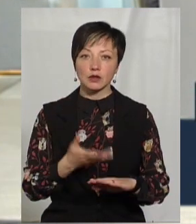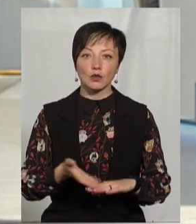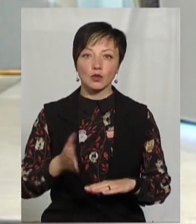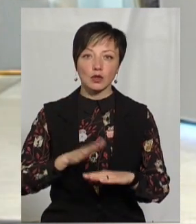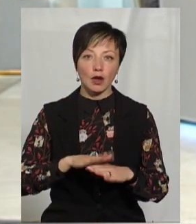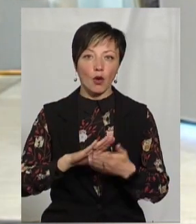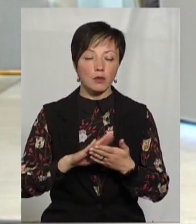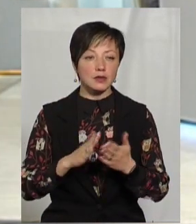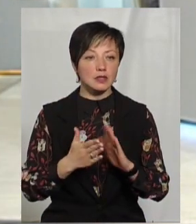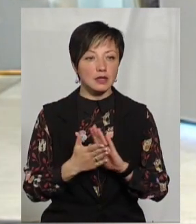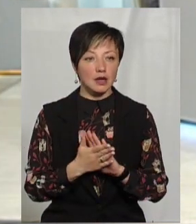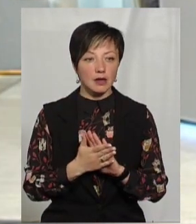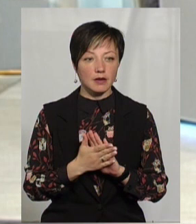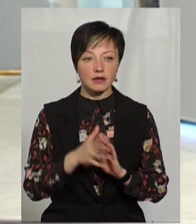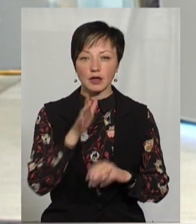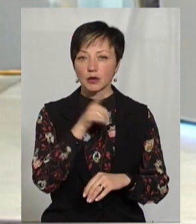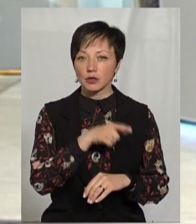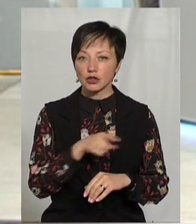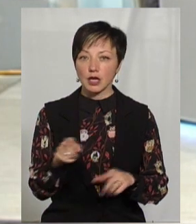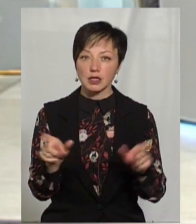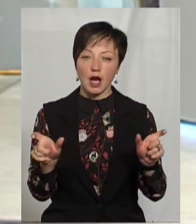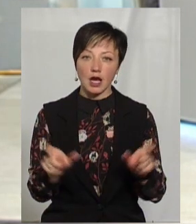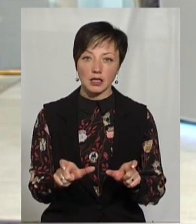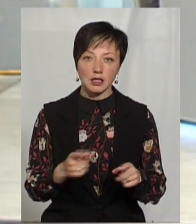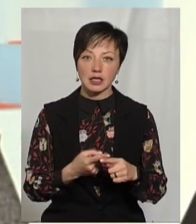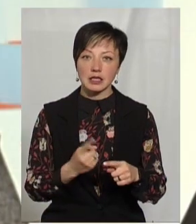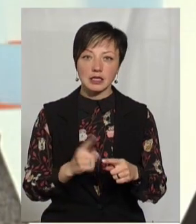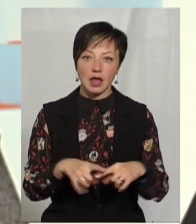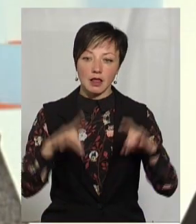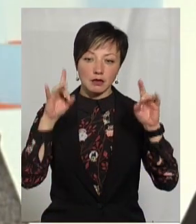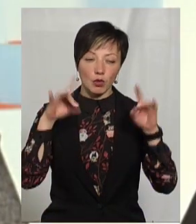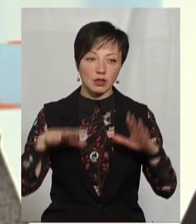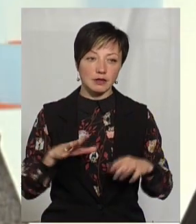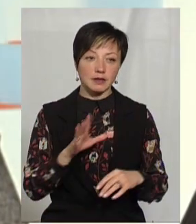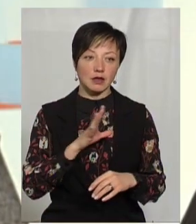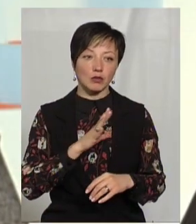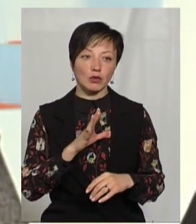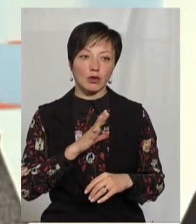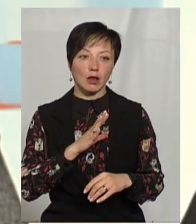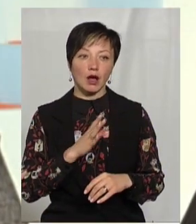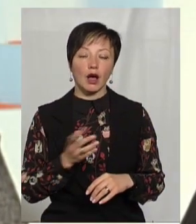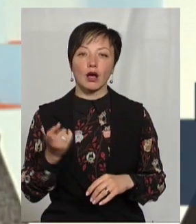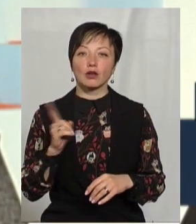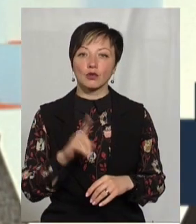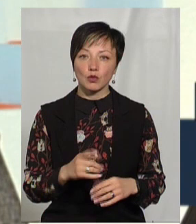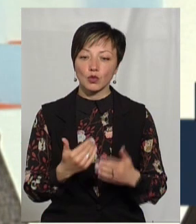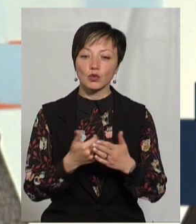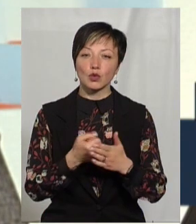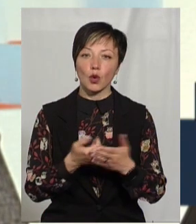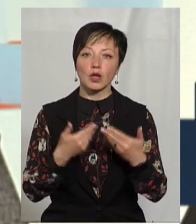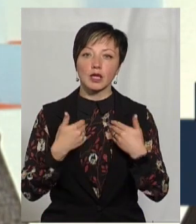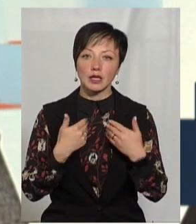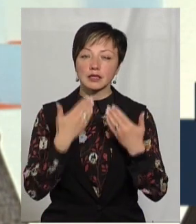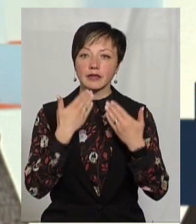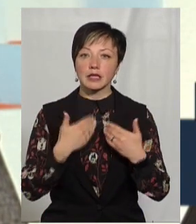скрутній обставинах під час карантину, тобто це несподіванка була. Тому до нас звертались навіть